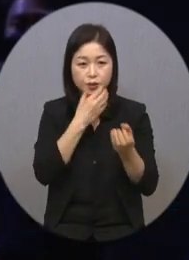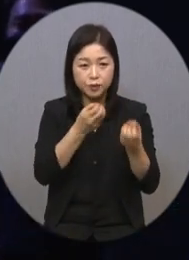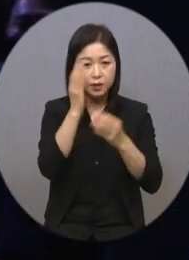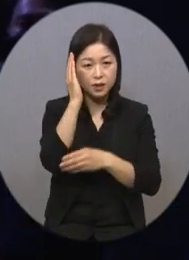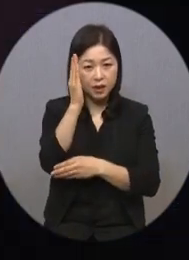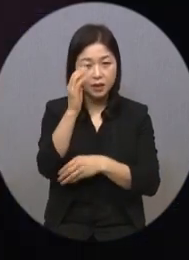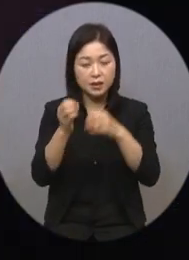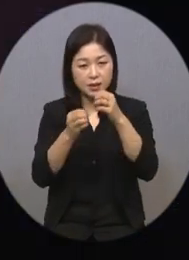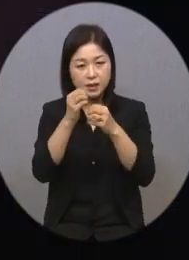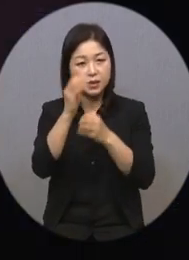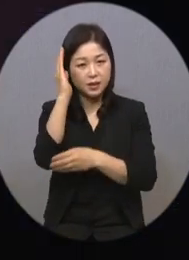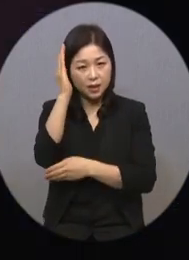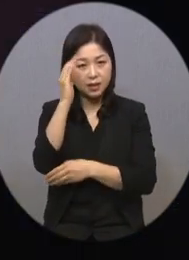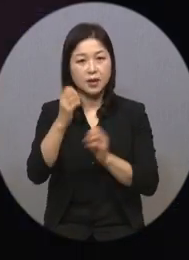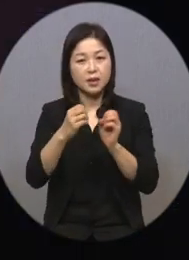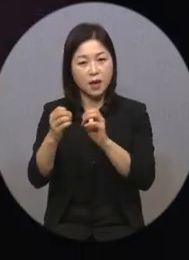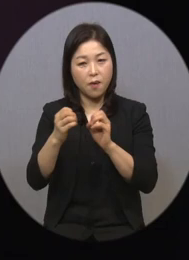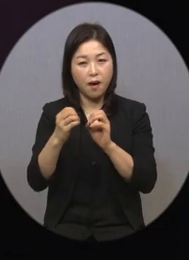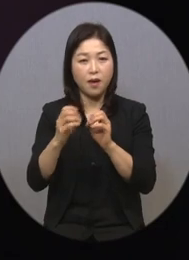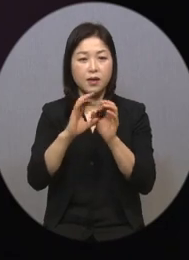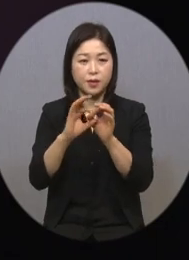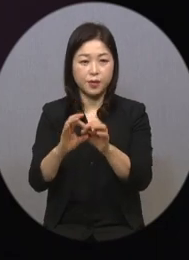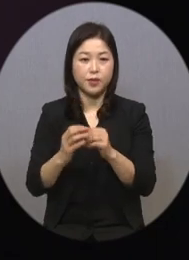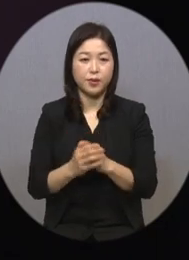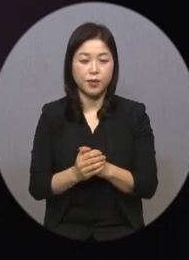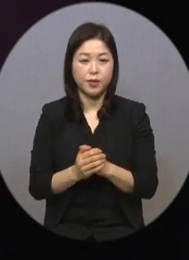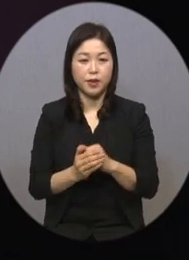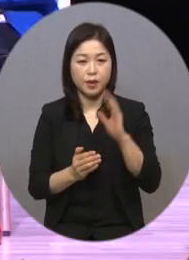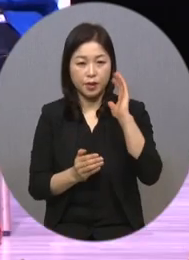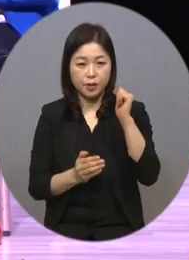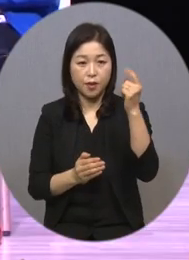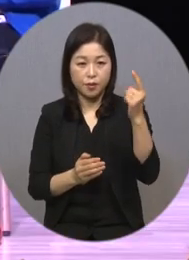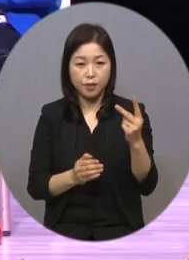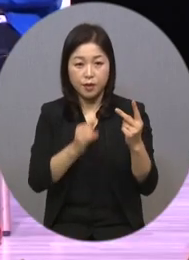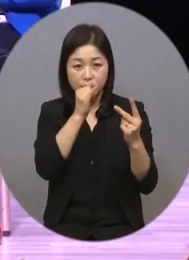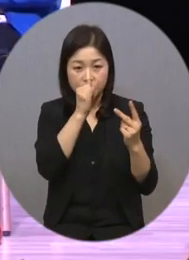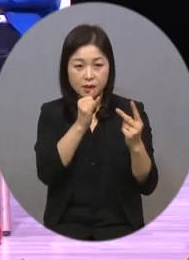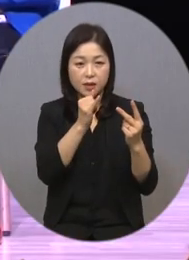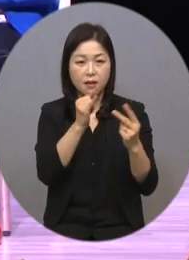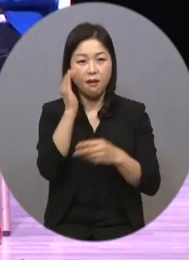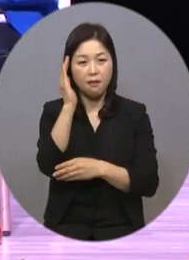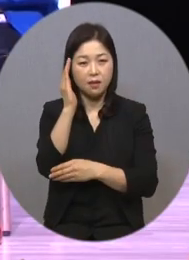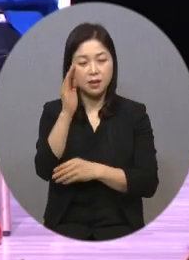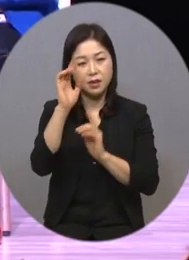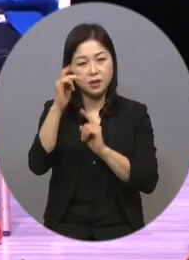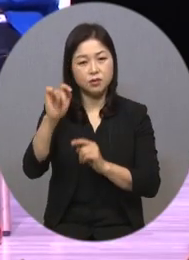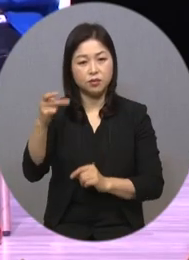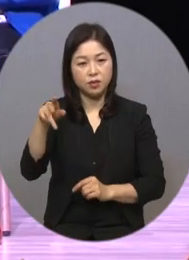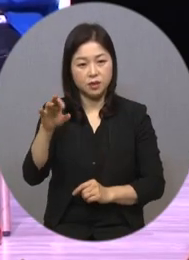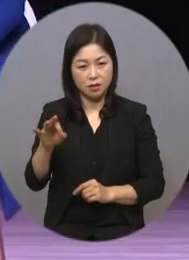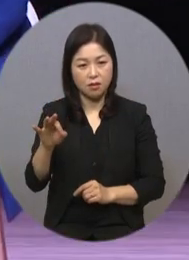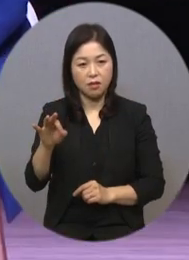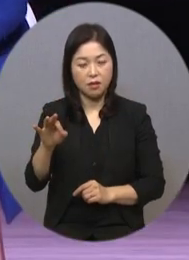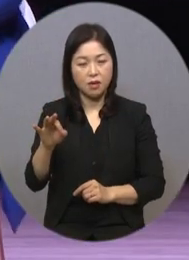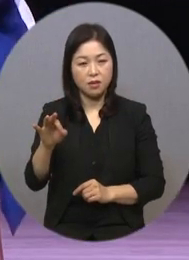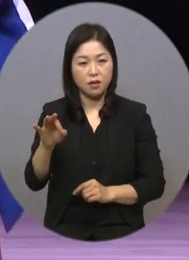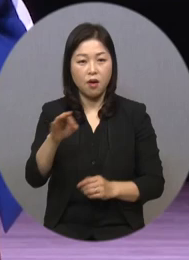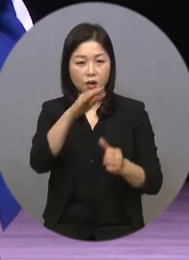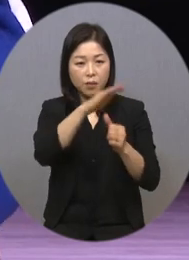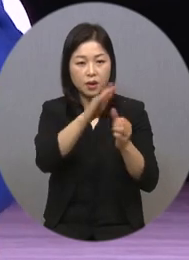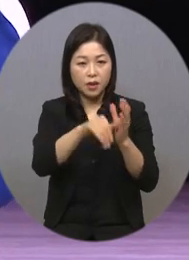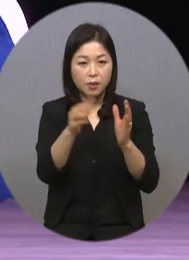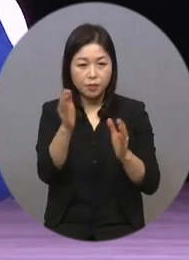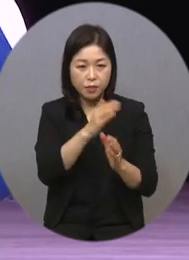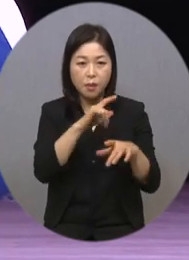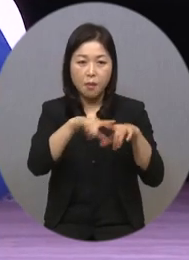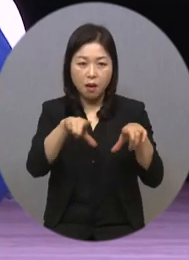토크쇼 까지 진행되었습니다 두 명의 대통령을 탄생시킨 연 서론 으로 잘 알려진 이 순영 의원 어린 시절부터 평범하고 정겨운